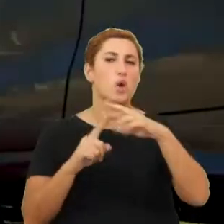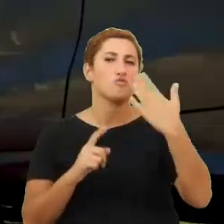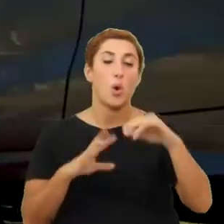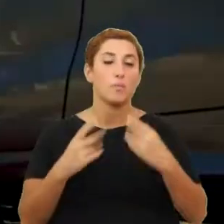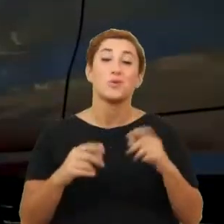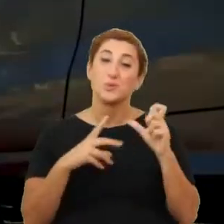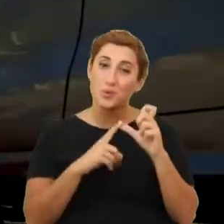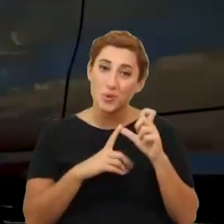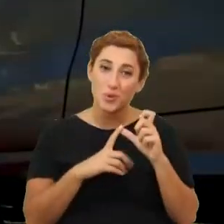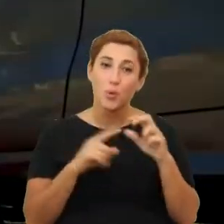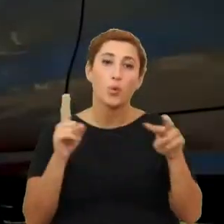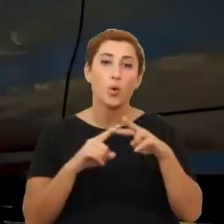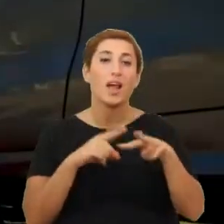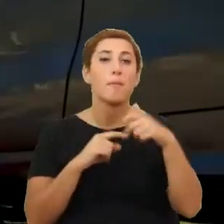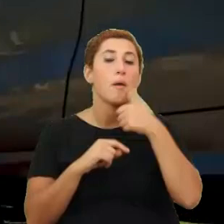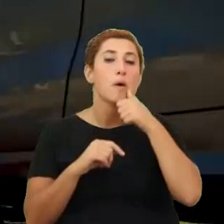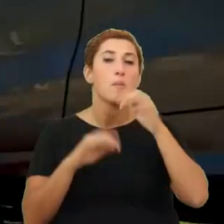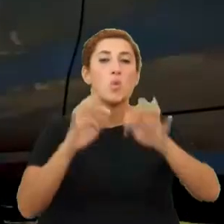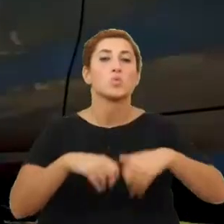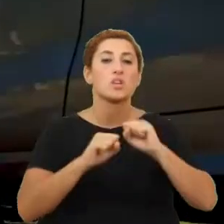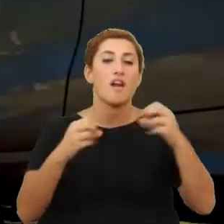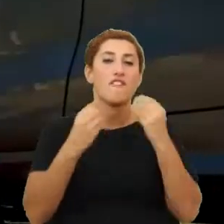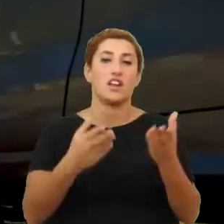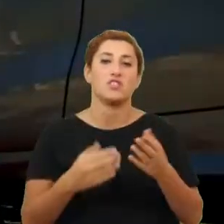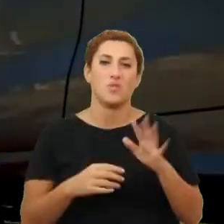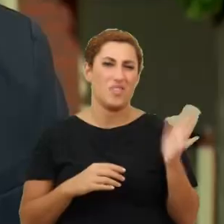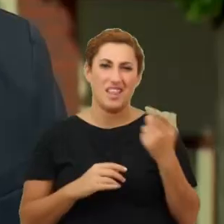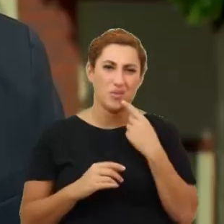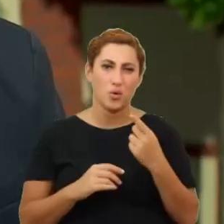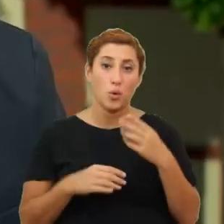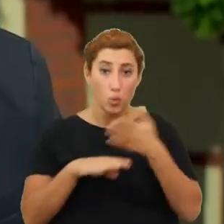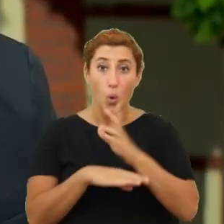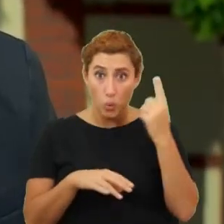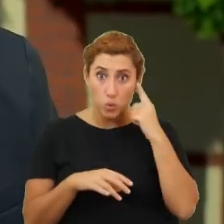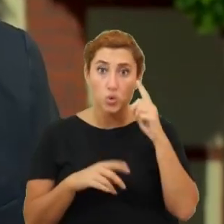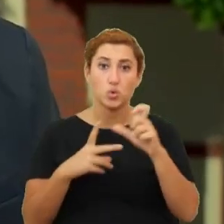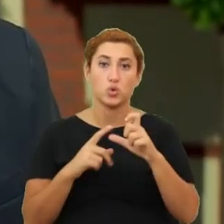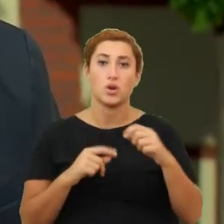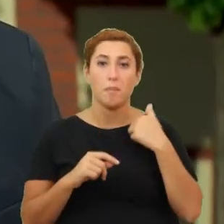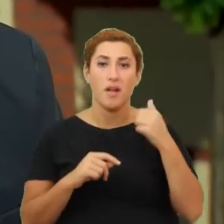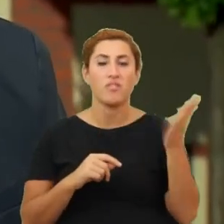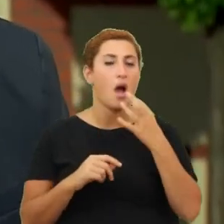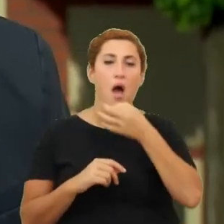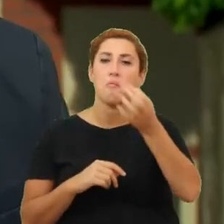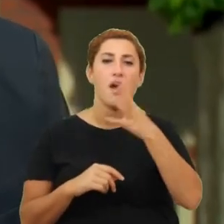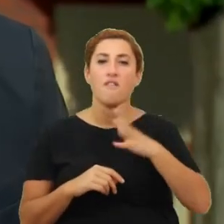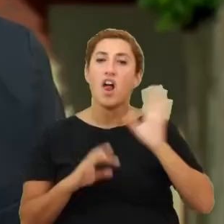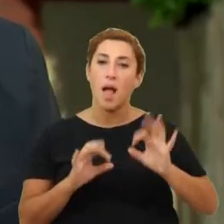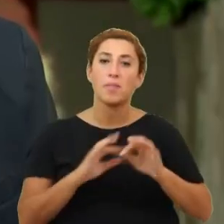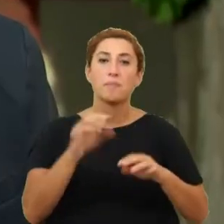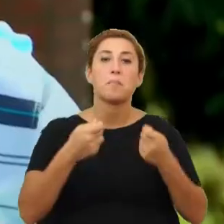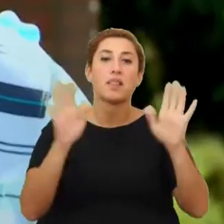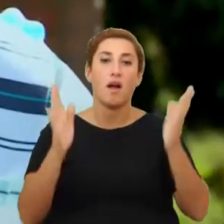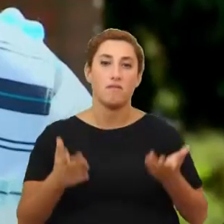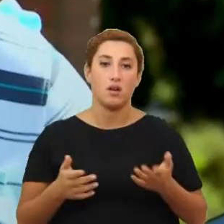Şükrü, Nurhan Kemal babamın kuyusunu kazıyor. Neden nasıl? Doğru duydu Şükrü. Bende daha ne haberler var? Hem de hepsi